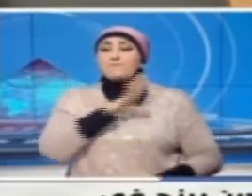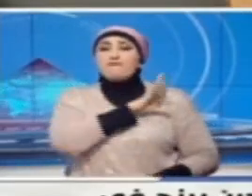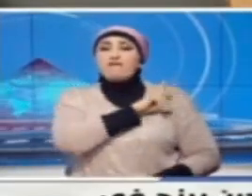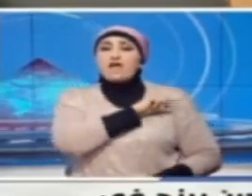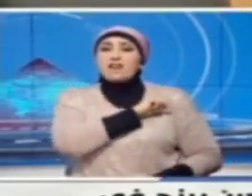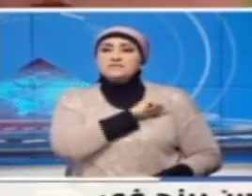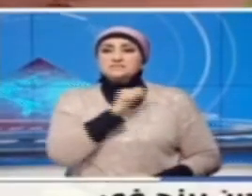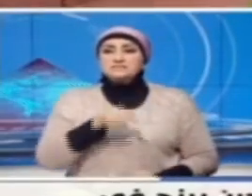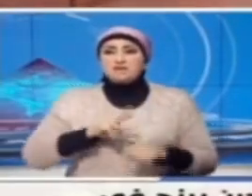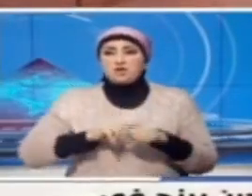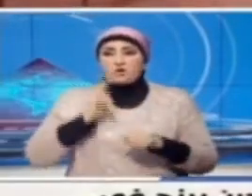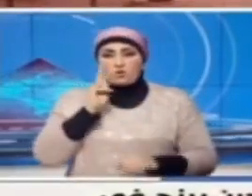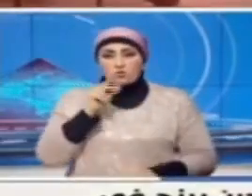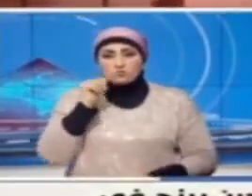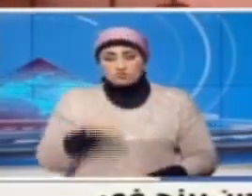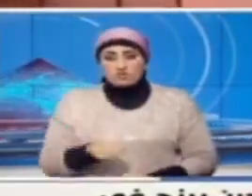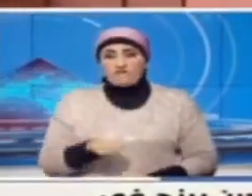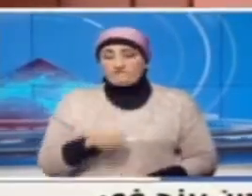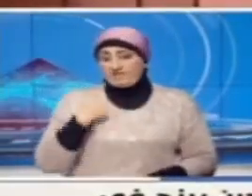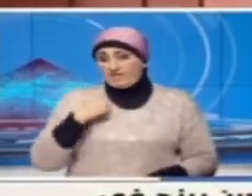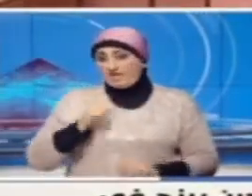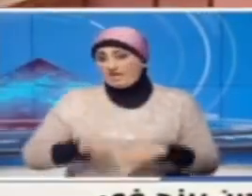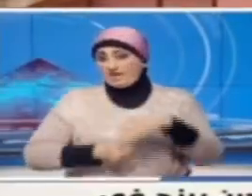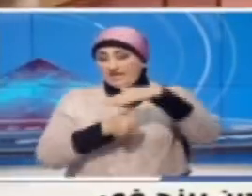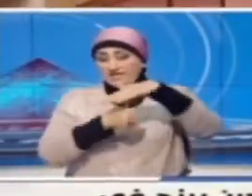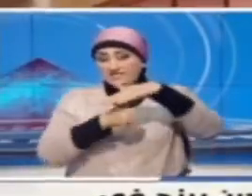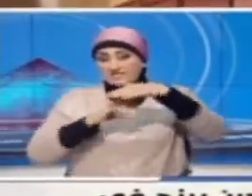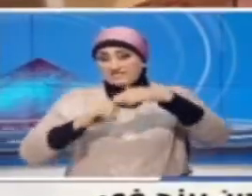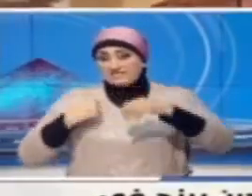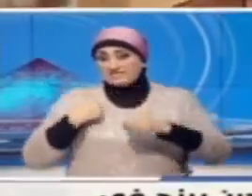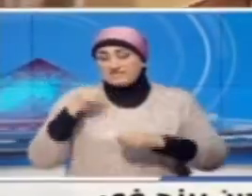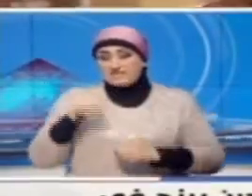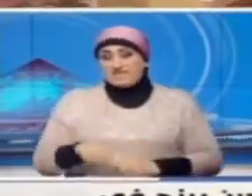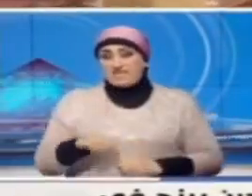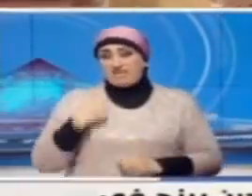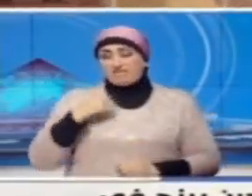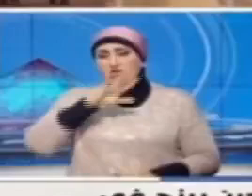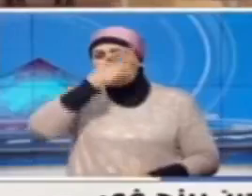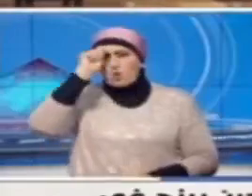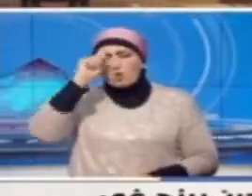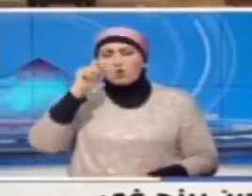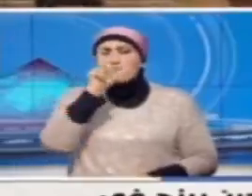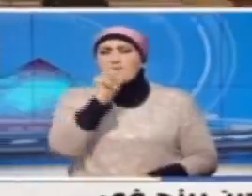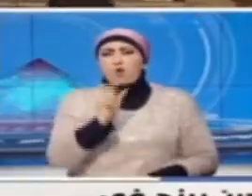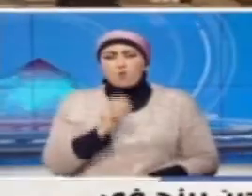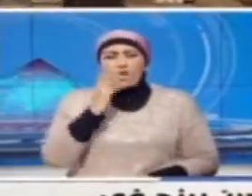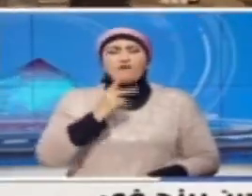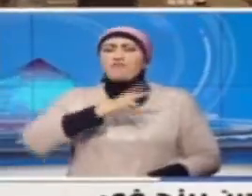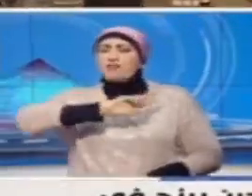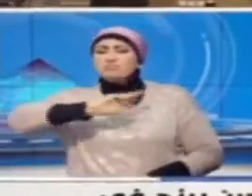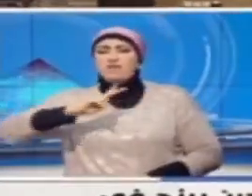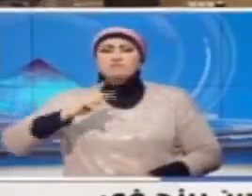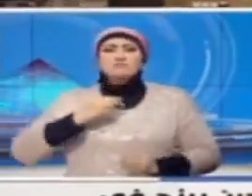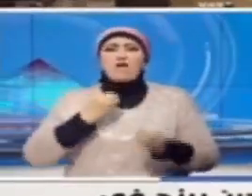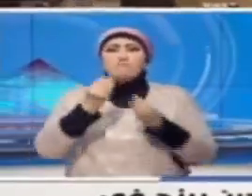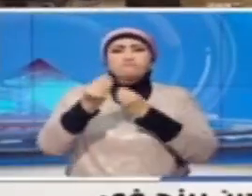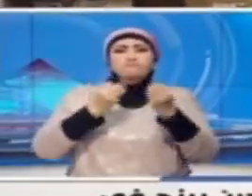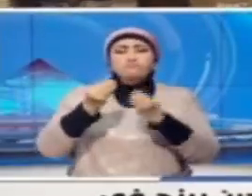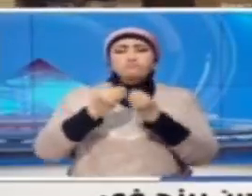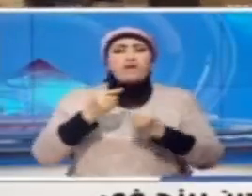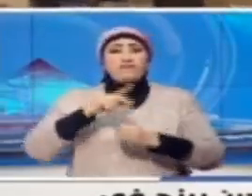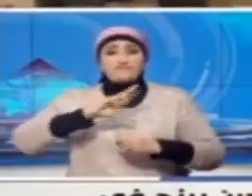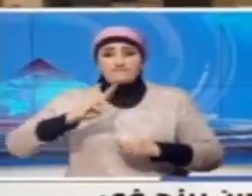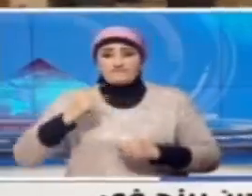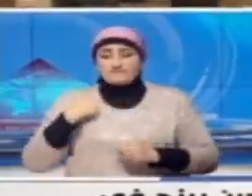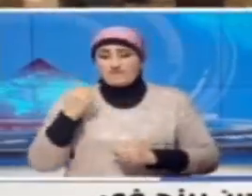كلما يعني ذهب الرئيس عبد الفتاح السيسي لدول شرق اسيا لاوروبا لافريقيا هو يحمل على عاتقه القضيه الفلسطينيه وحل الدولتين على